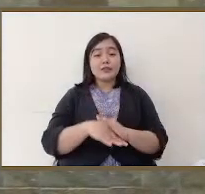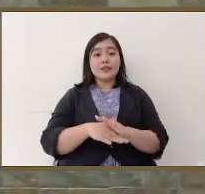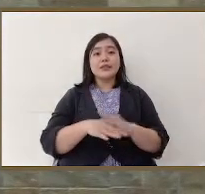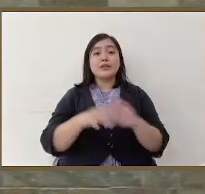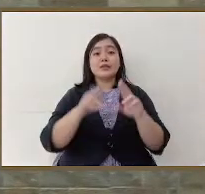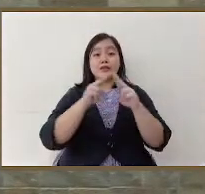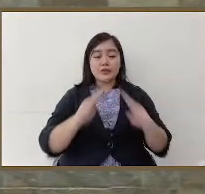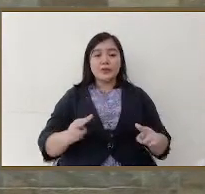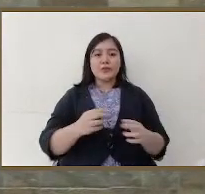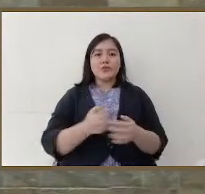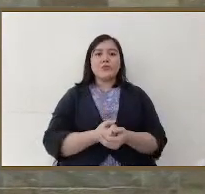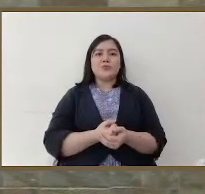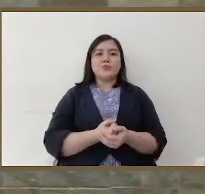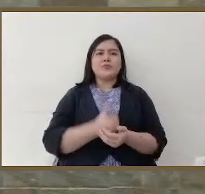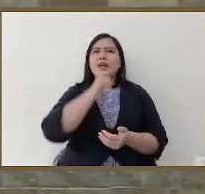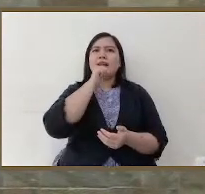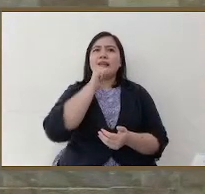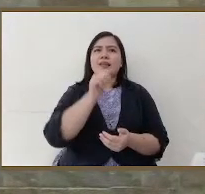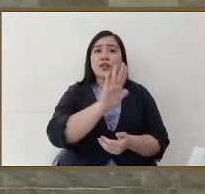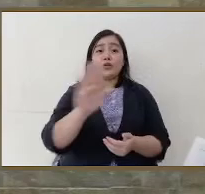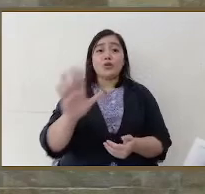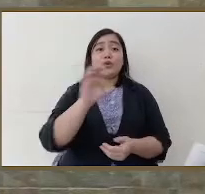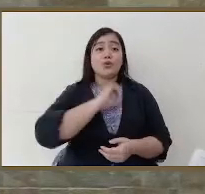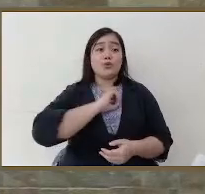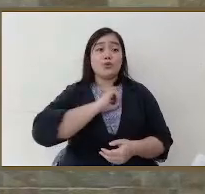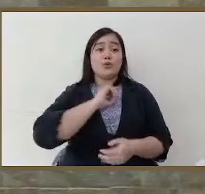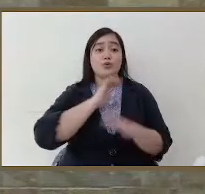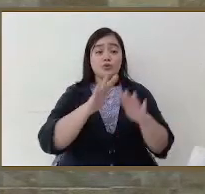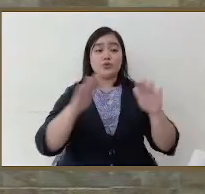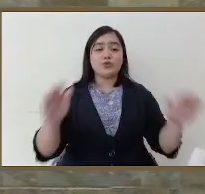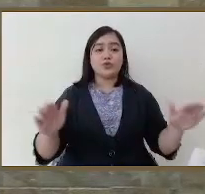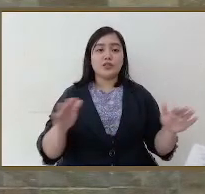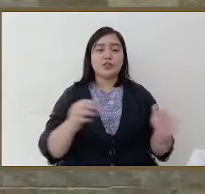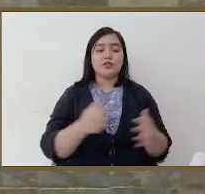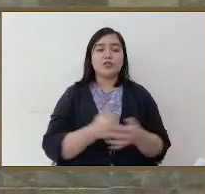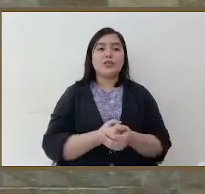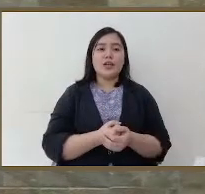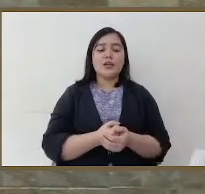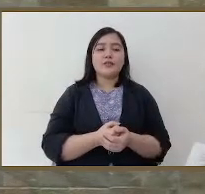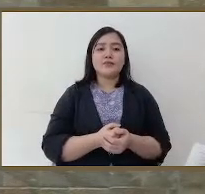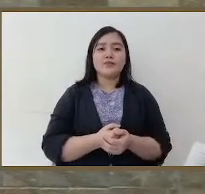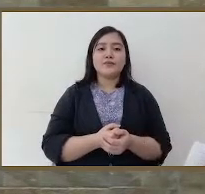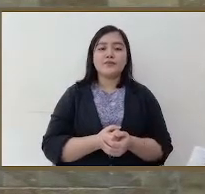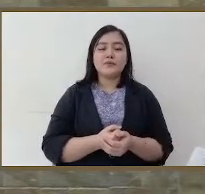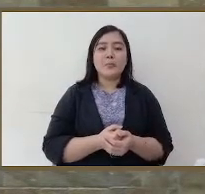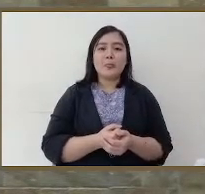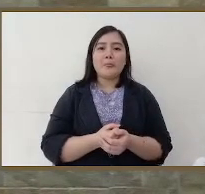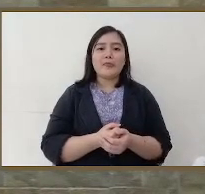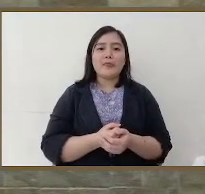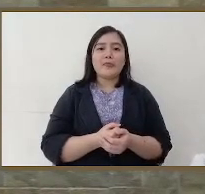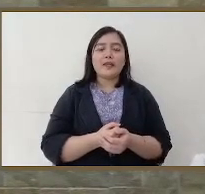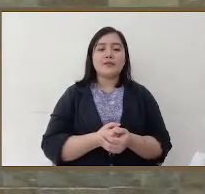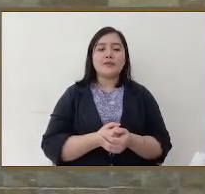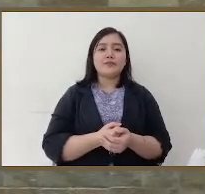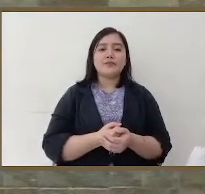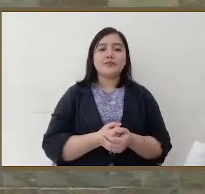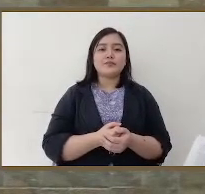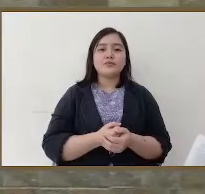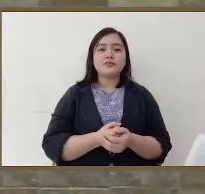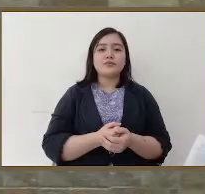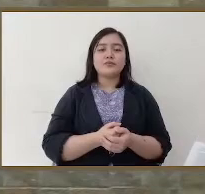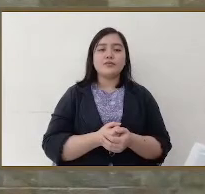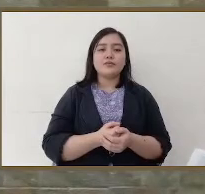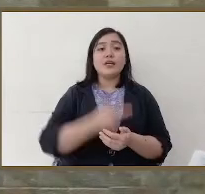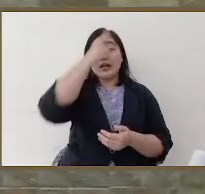is God that fixed the womb of your wife. ginawa ng Diyos yung womb ng iyong wife